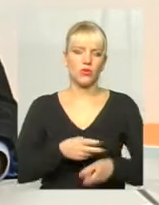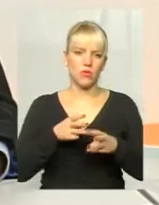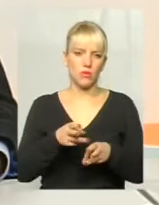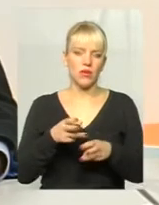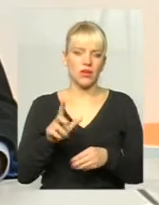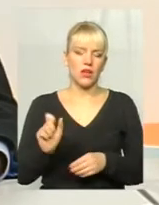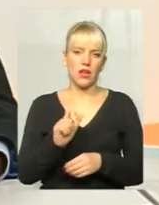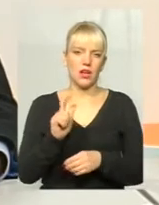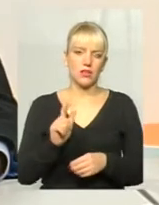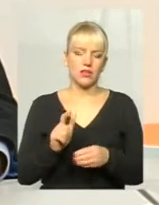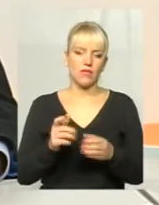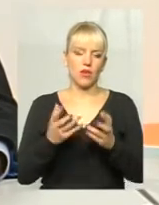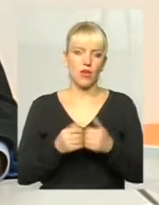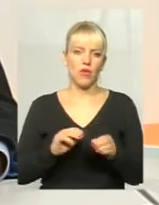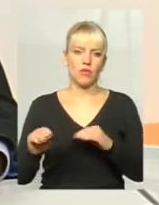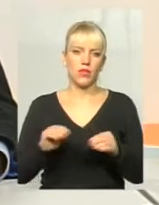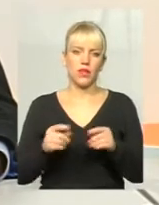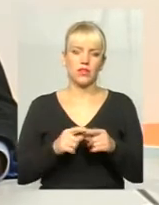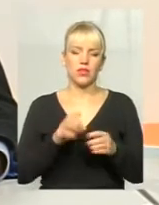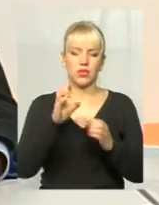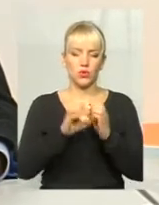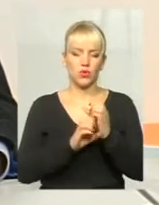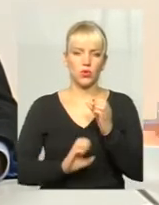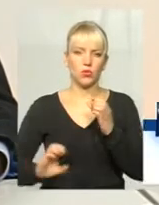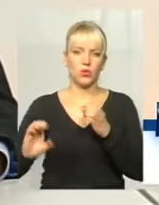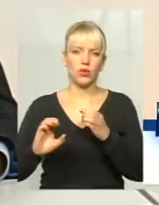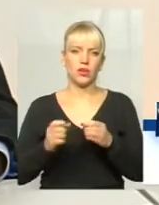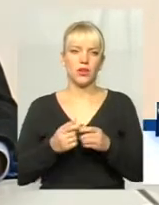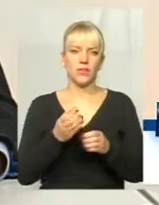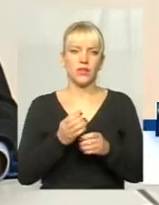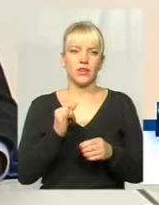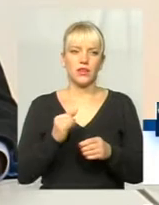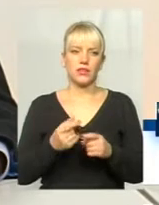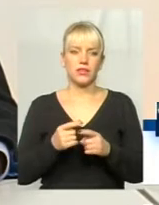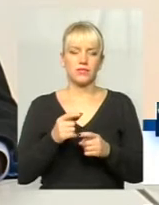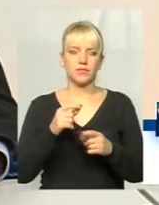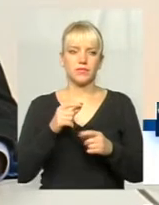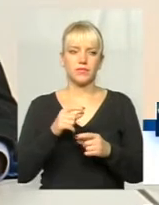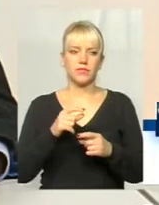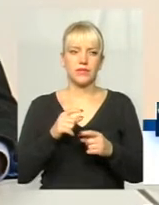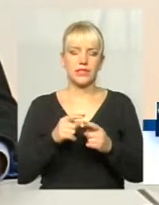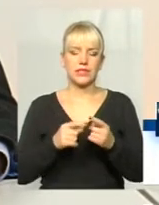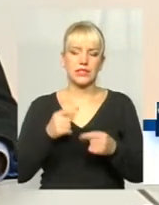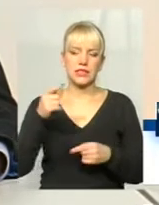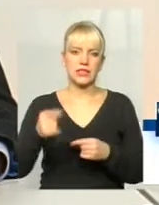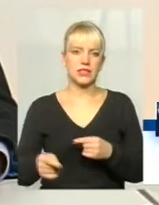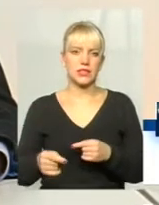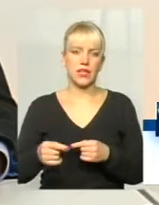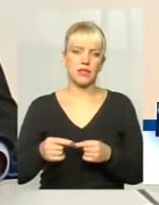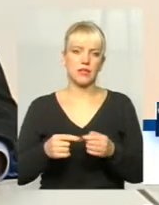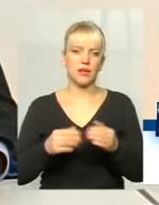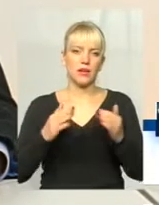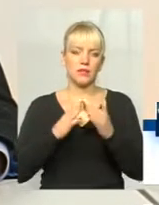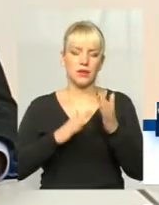газове обладнання, яке потребує відводу димових газів за приміщення. Відповідно,